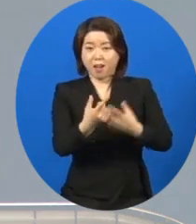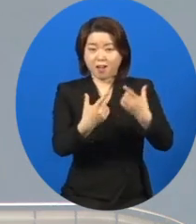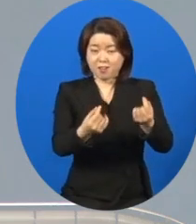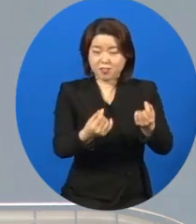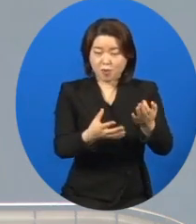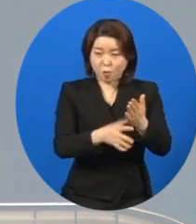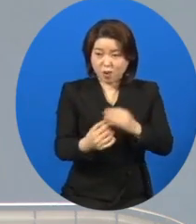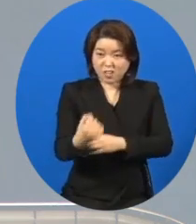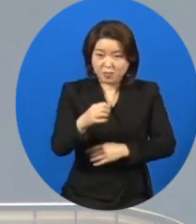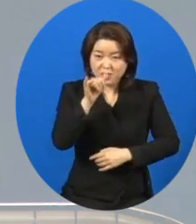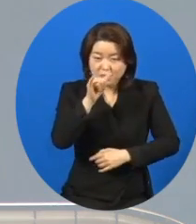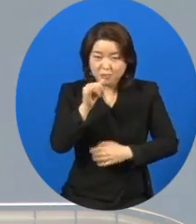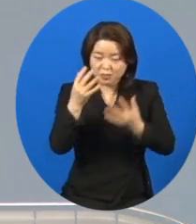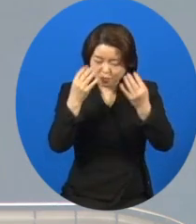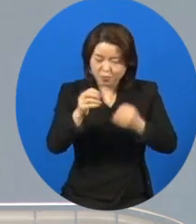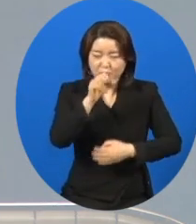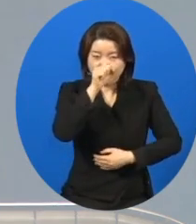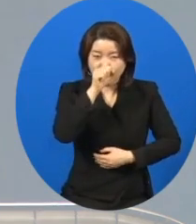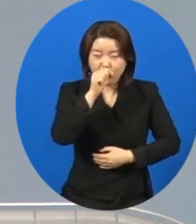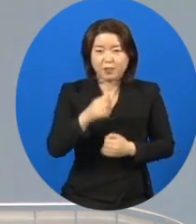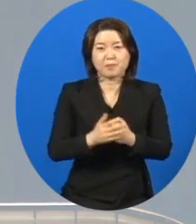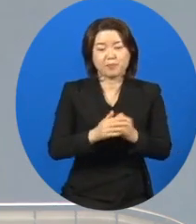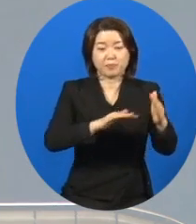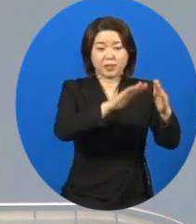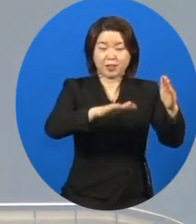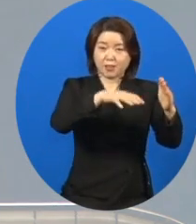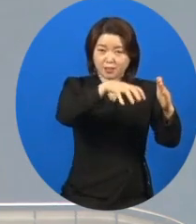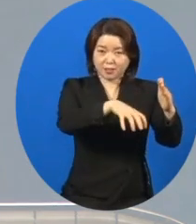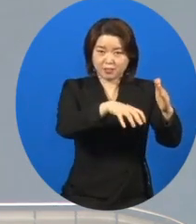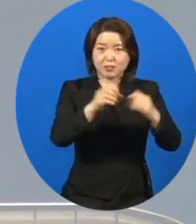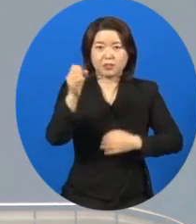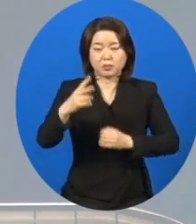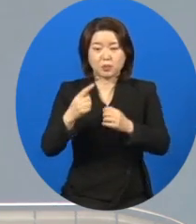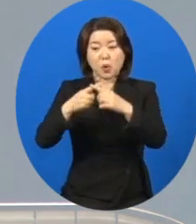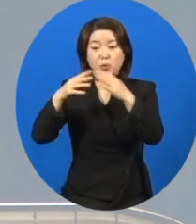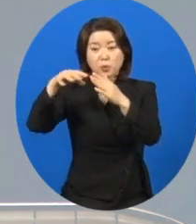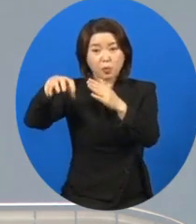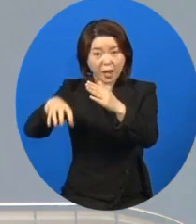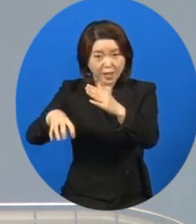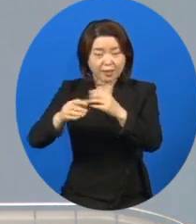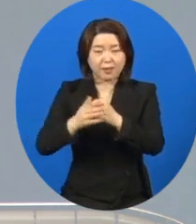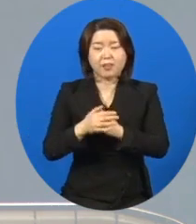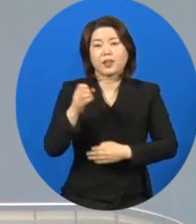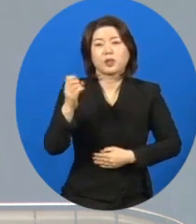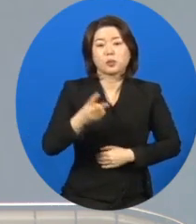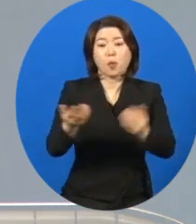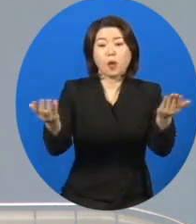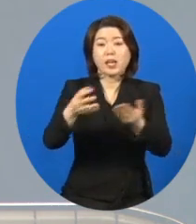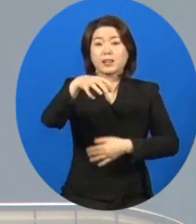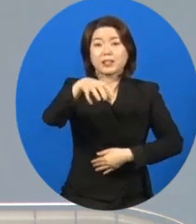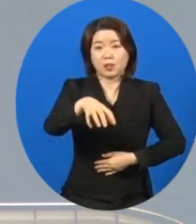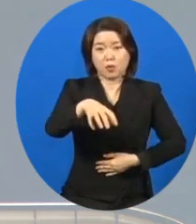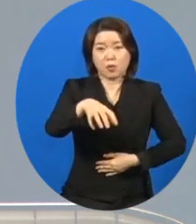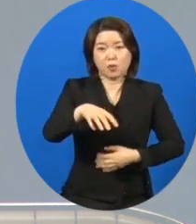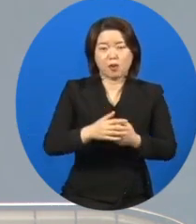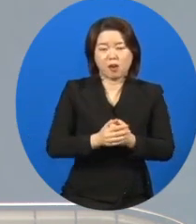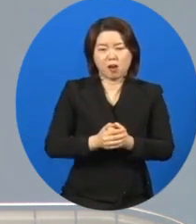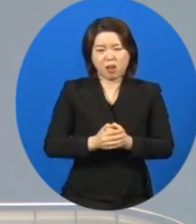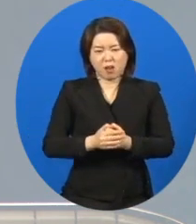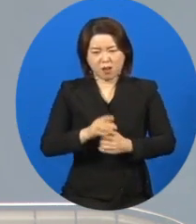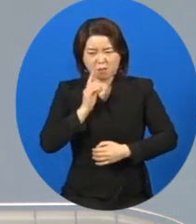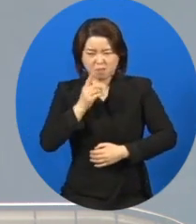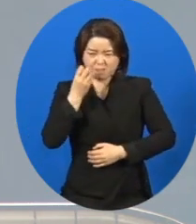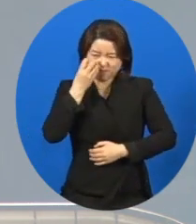있으면 얼마나 좋을까. 가정에서 또는 교회 안에서 또는 일터에서 말도 안